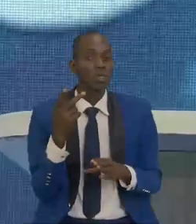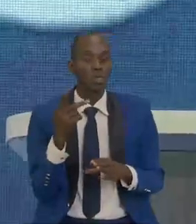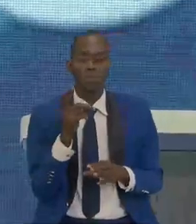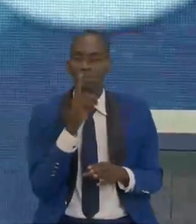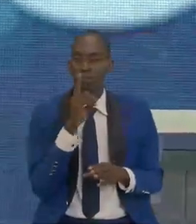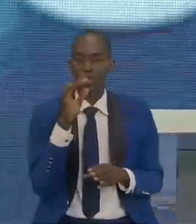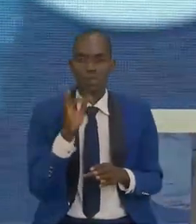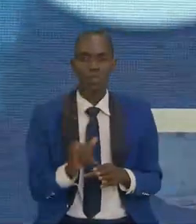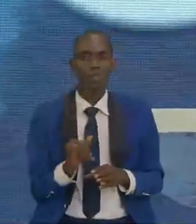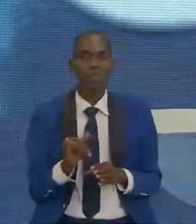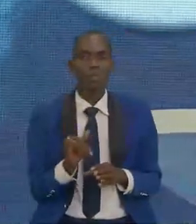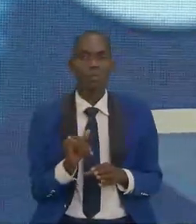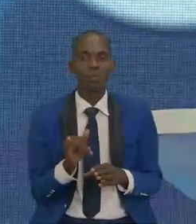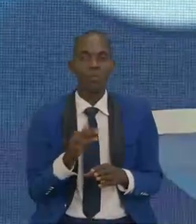de là,